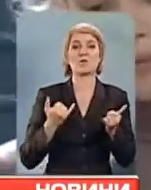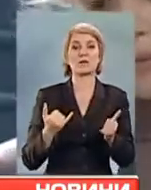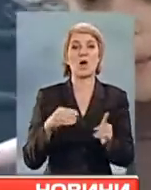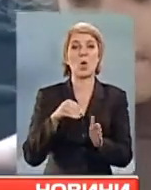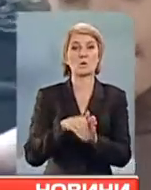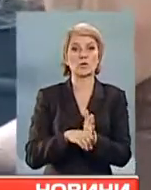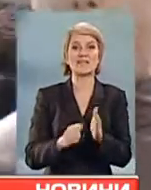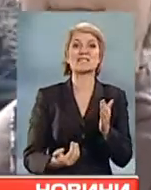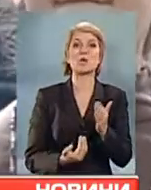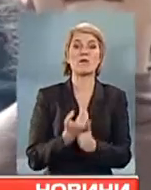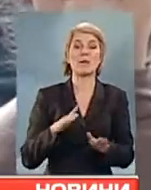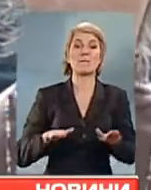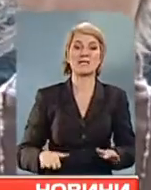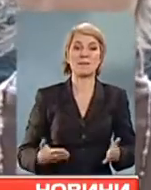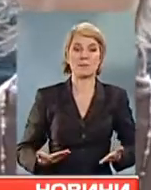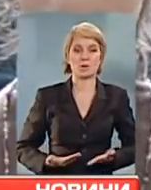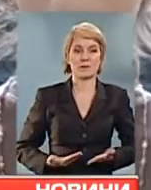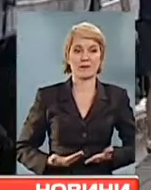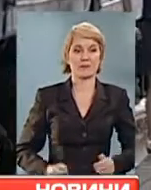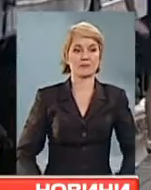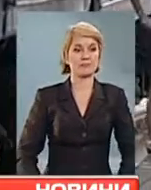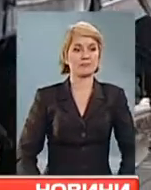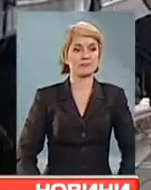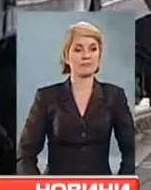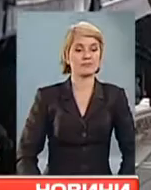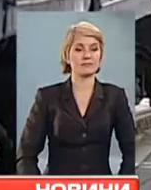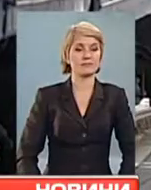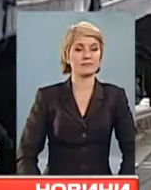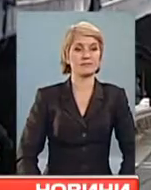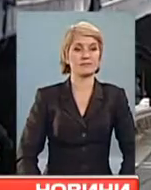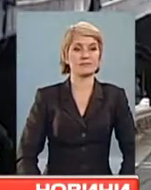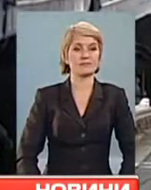голосування за новим місцем проживання. Павло Тирський, Микола Чеботарьов, Перший національний.